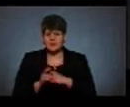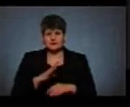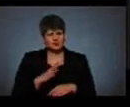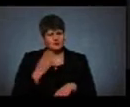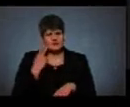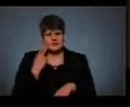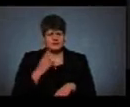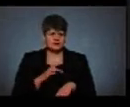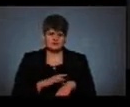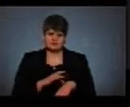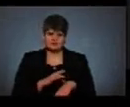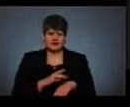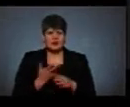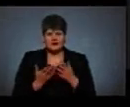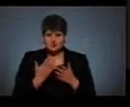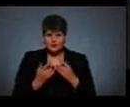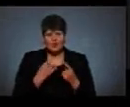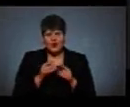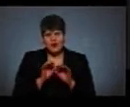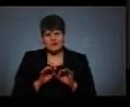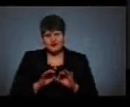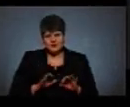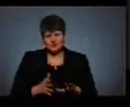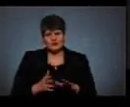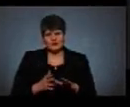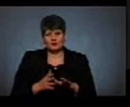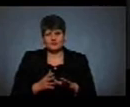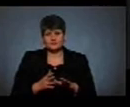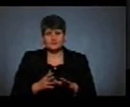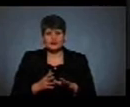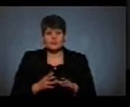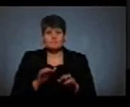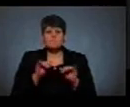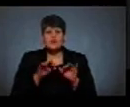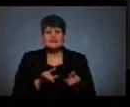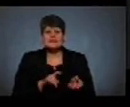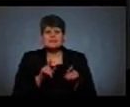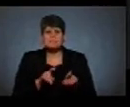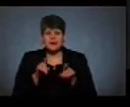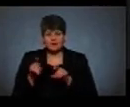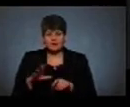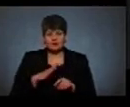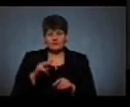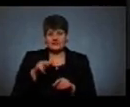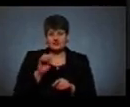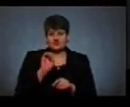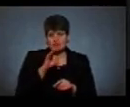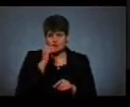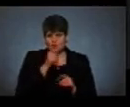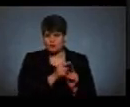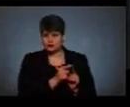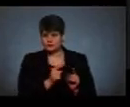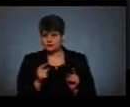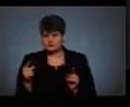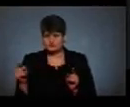що якщо ми проаналізуємо процес переходів, які відбувалися від 2014 року,